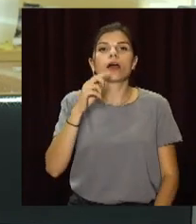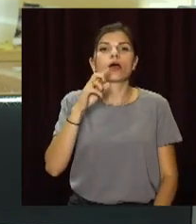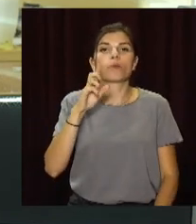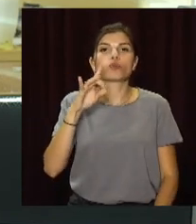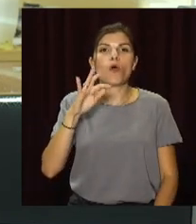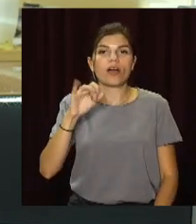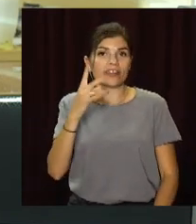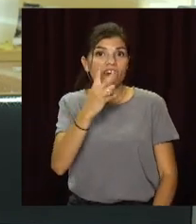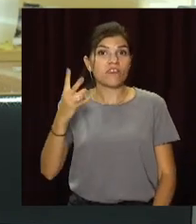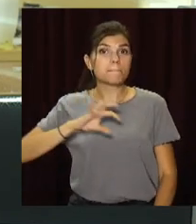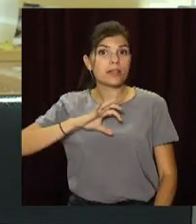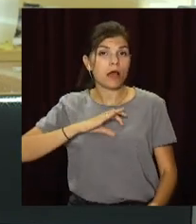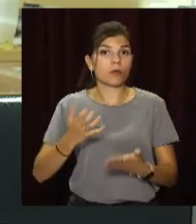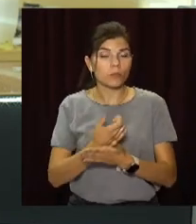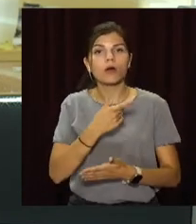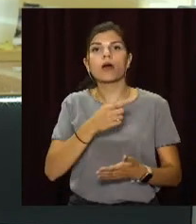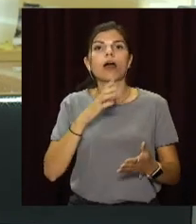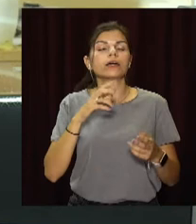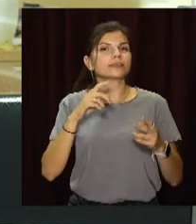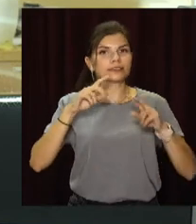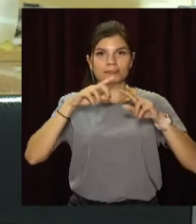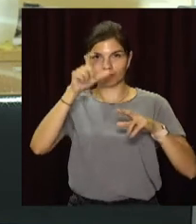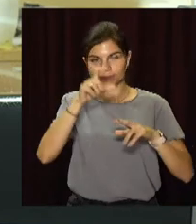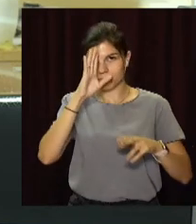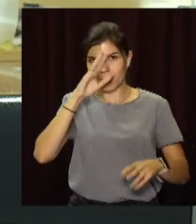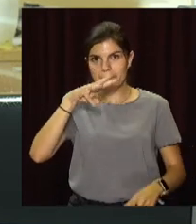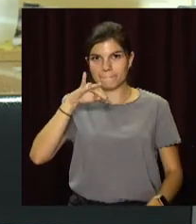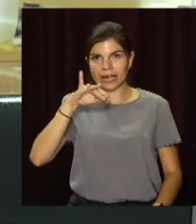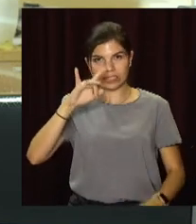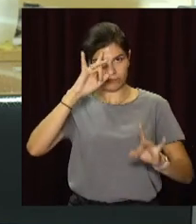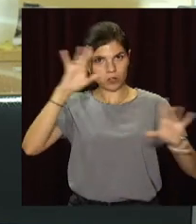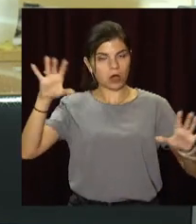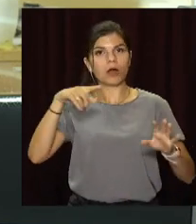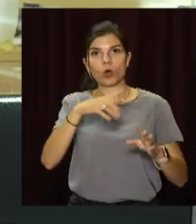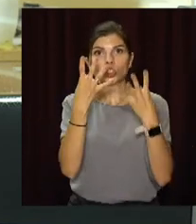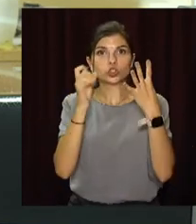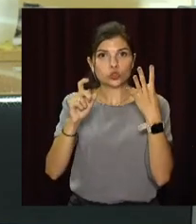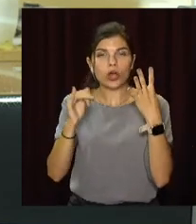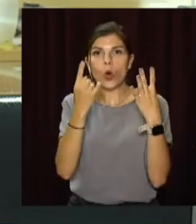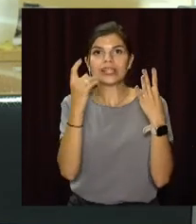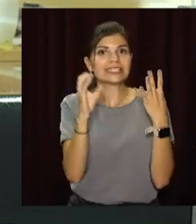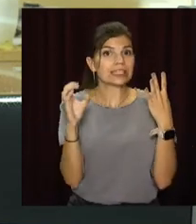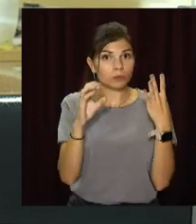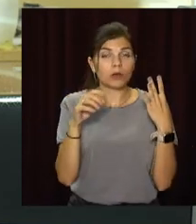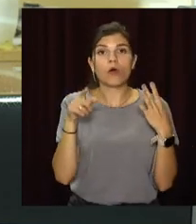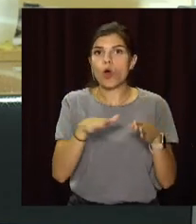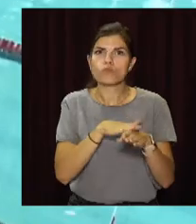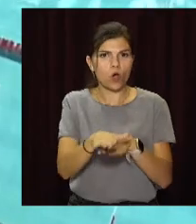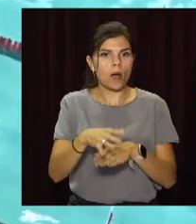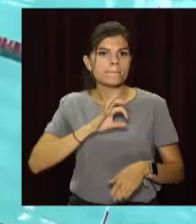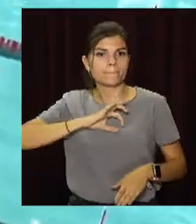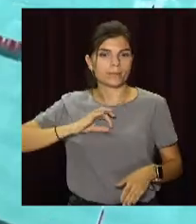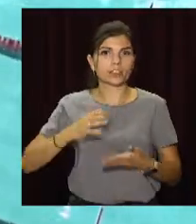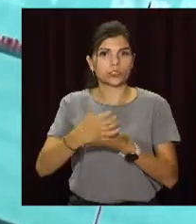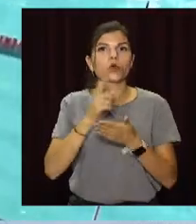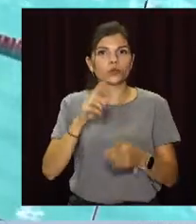різного гатунку. Головною зіркою турніру став Микита Кравченко. В його активі 4 золота і 1 срібло. Повний комплект медалей